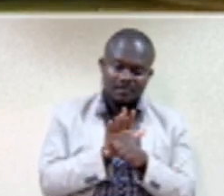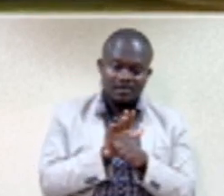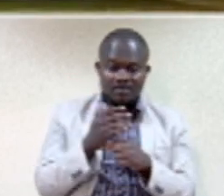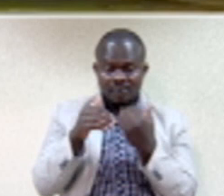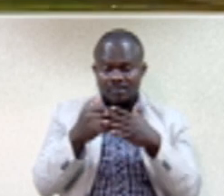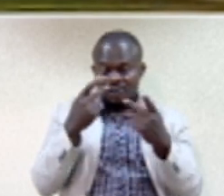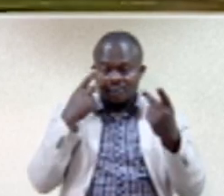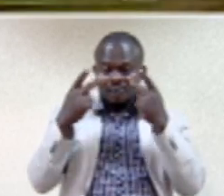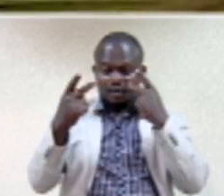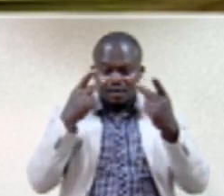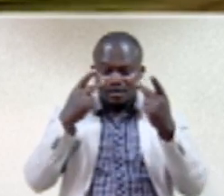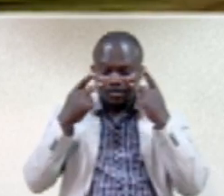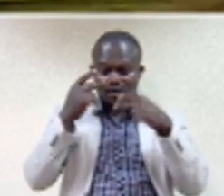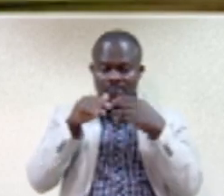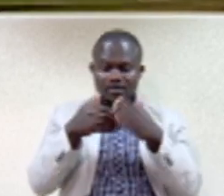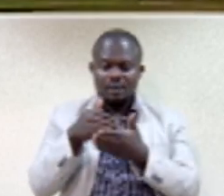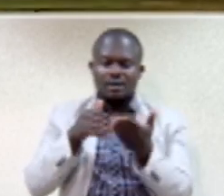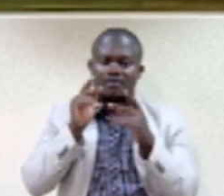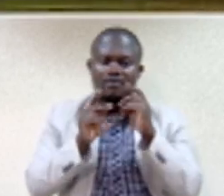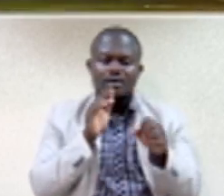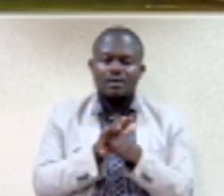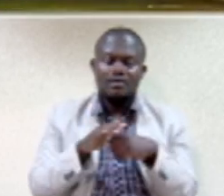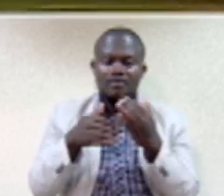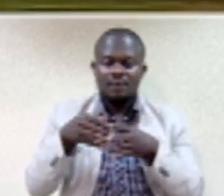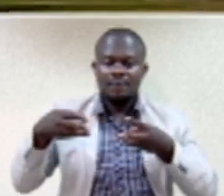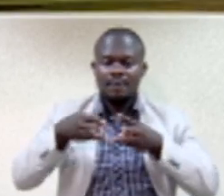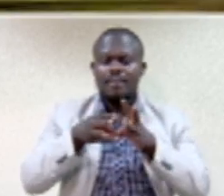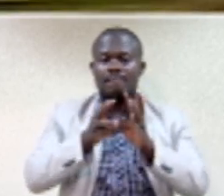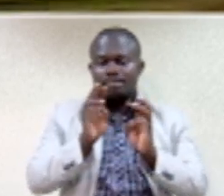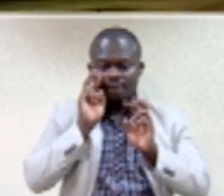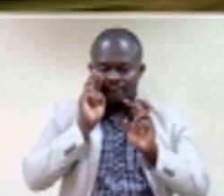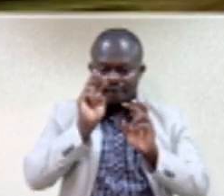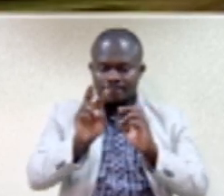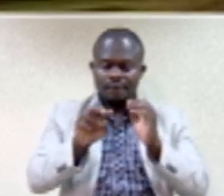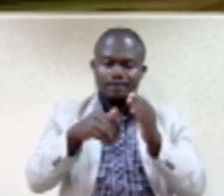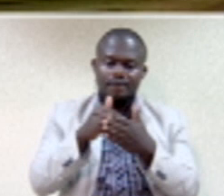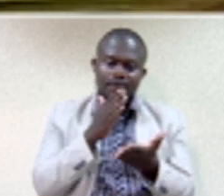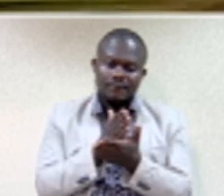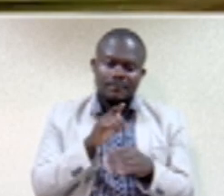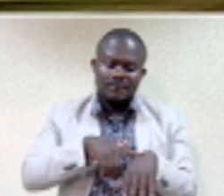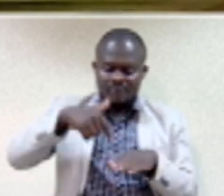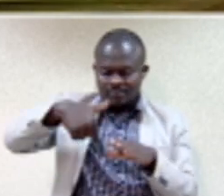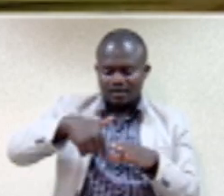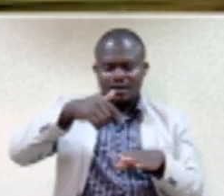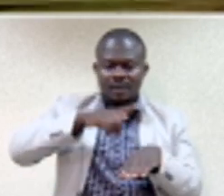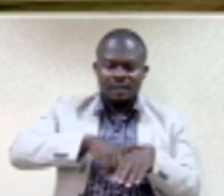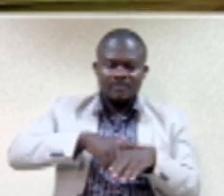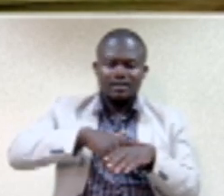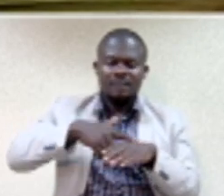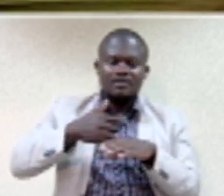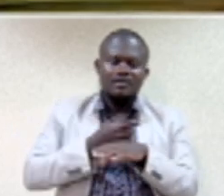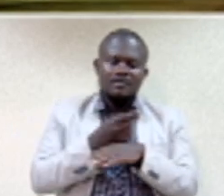abarikoreye amashusho bari kubibona neza cyane. Byari urujya n'uruza ku buryo wabonaga neza ko samoya ari isaha